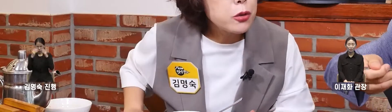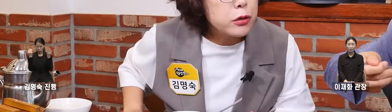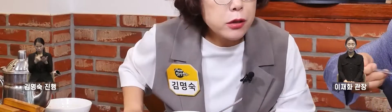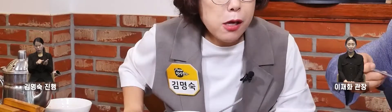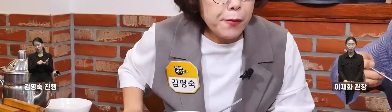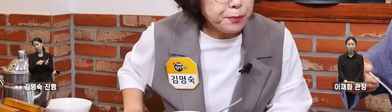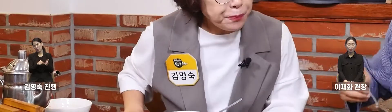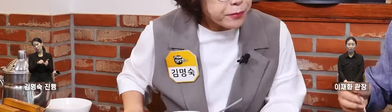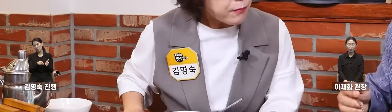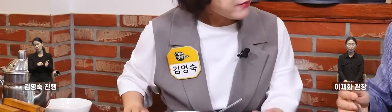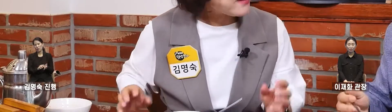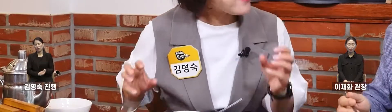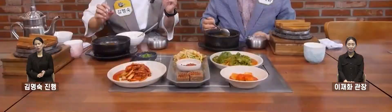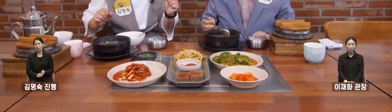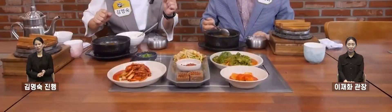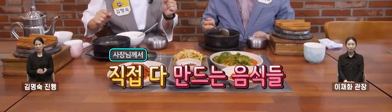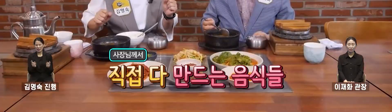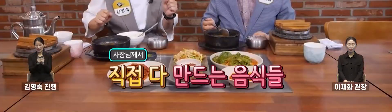모든 재료들을